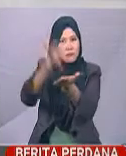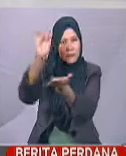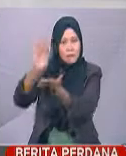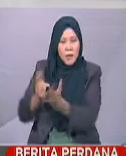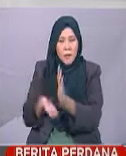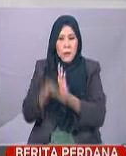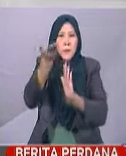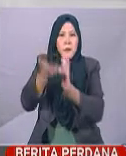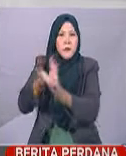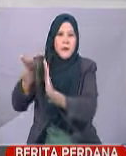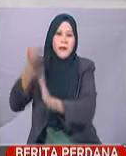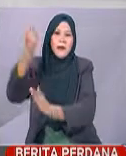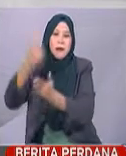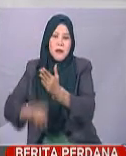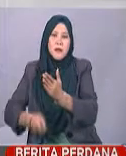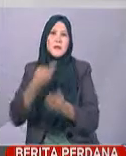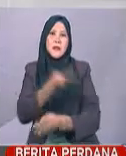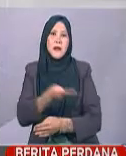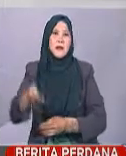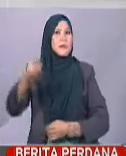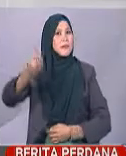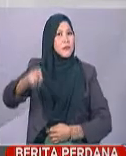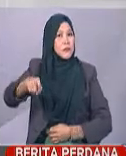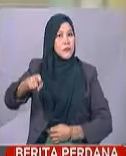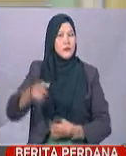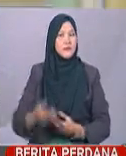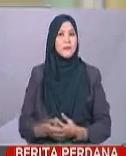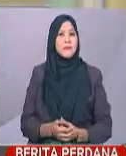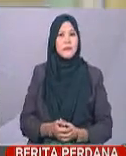menaikkan harga barang keperluan.